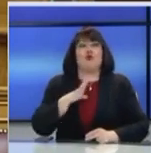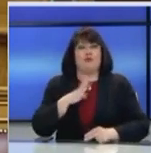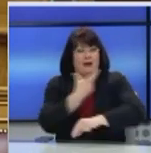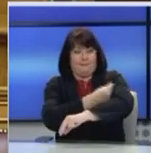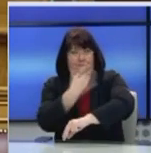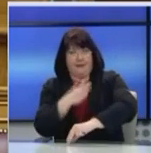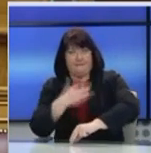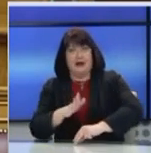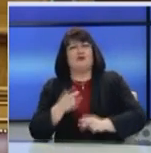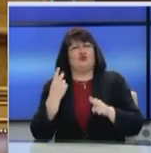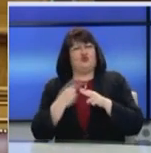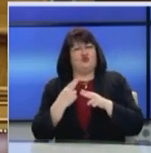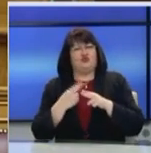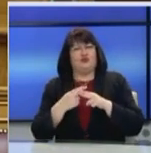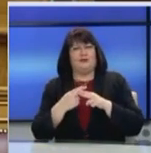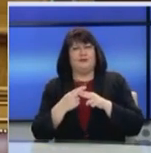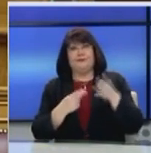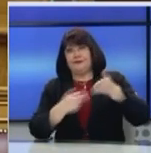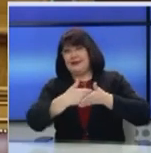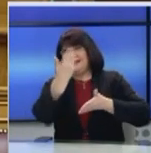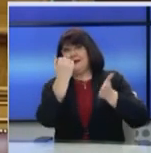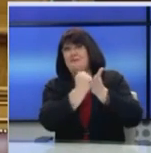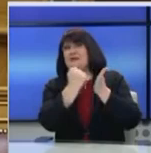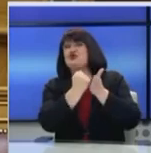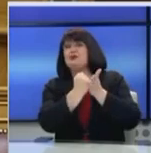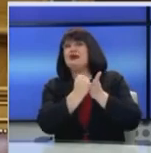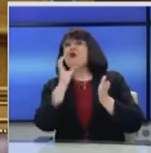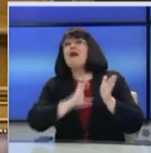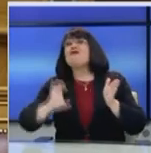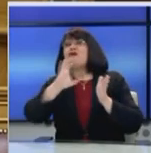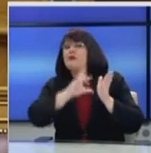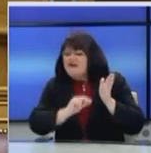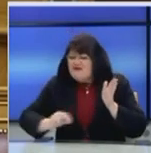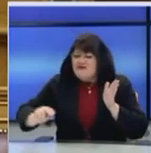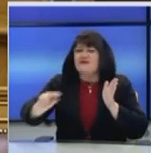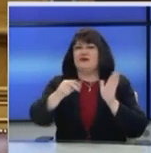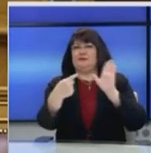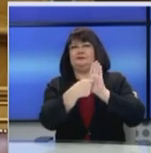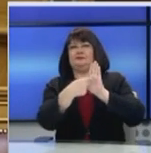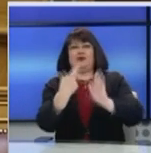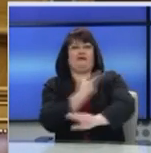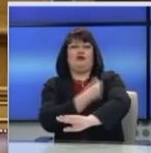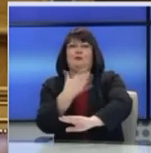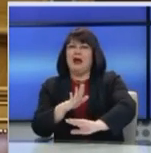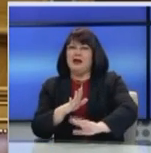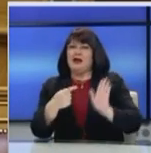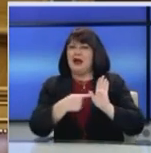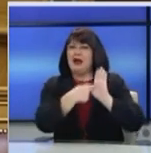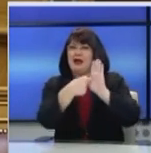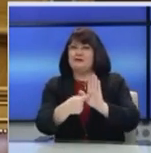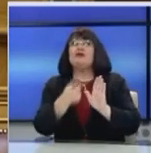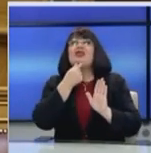έχουν εμβολιαστεί, η προσκόμιση ενός τέτοιου ενιαίου ευρωπαϊκού αποδεικτικού εμβολιασμού